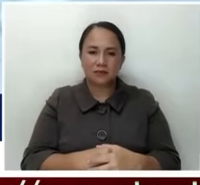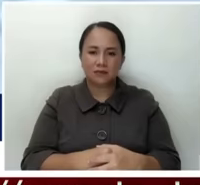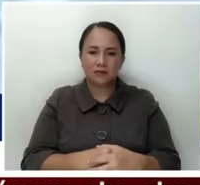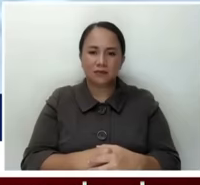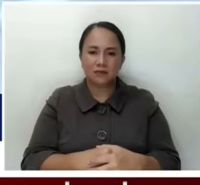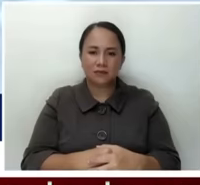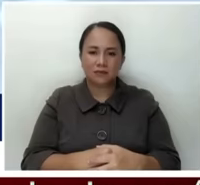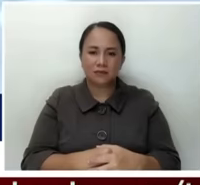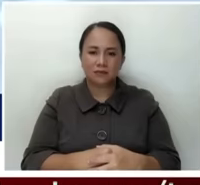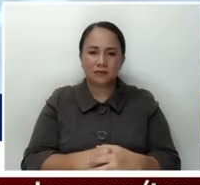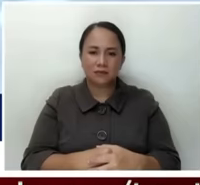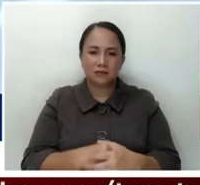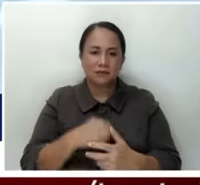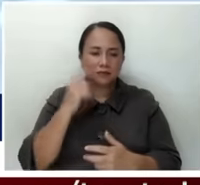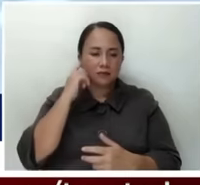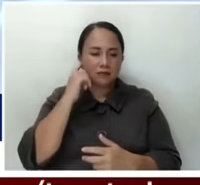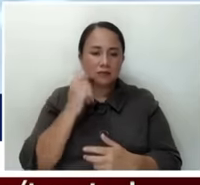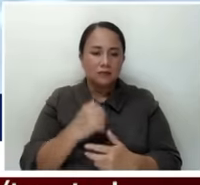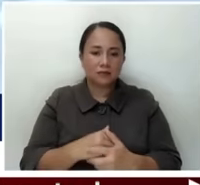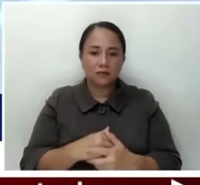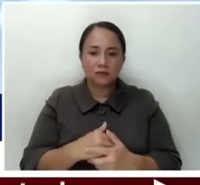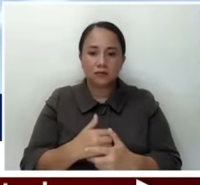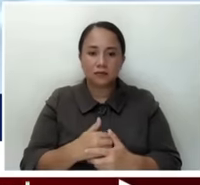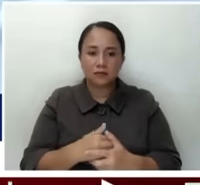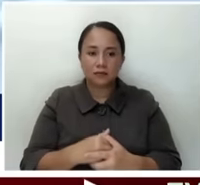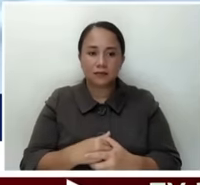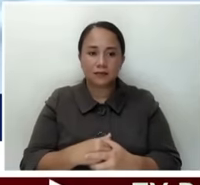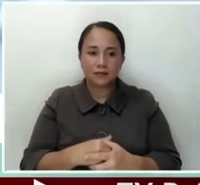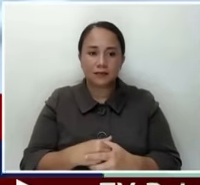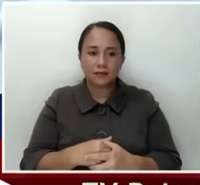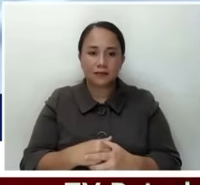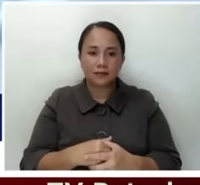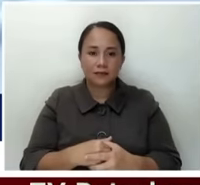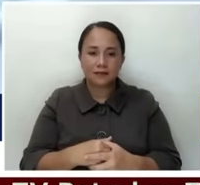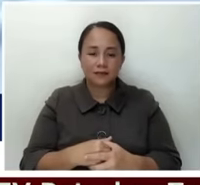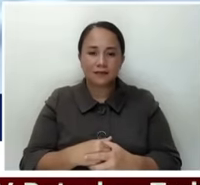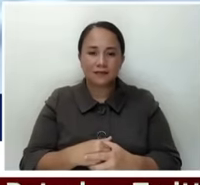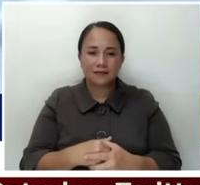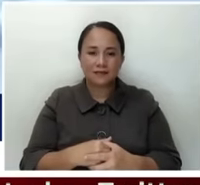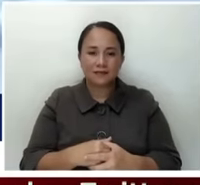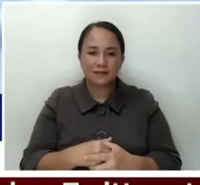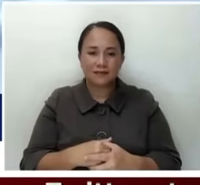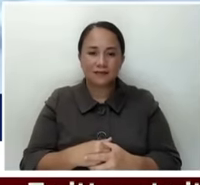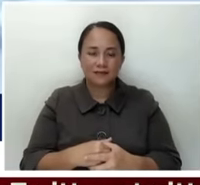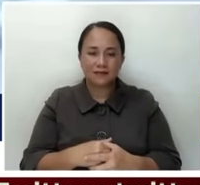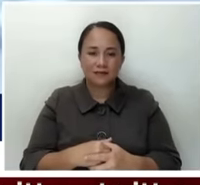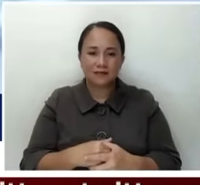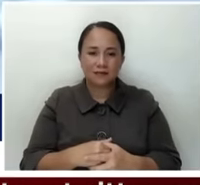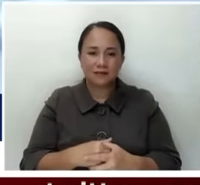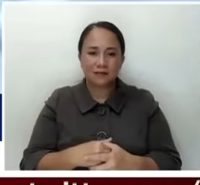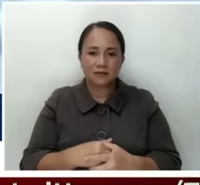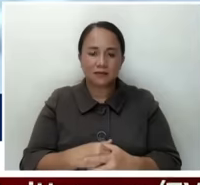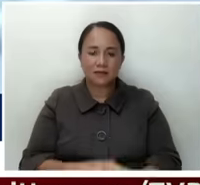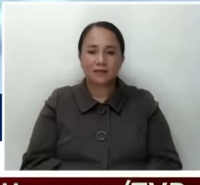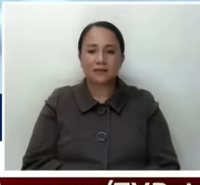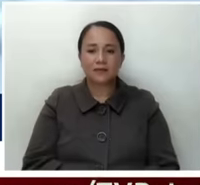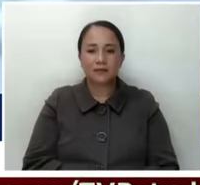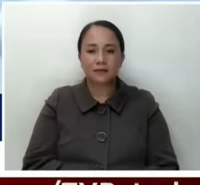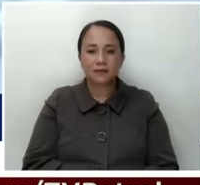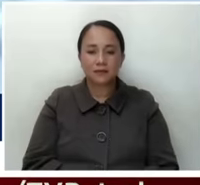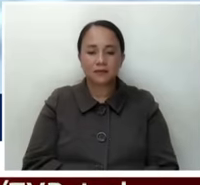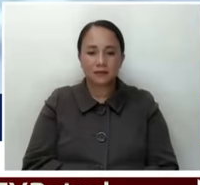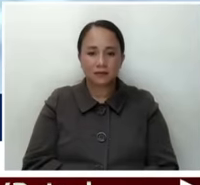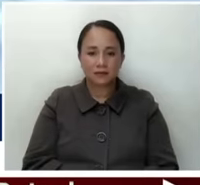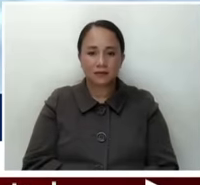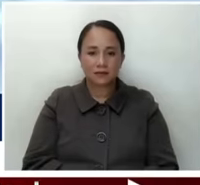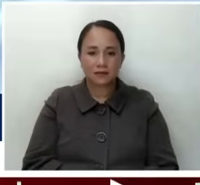Karen, sinigundahan nga ng gobyerno ng Germany ang posisyon ng Pilipinas na dapat lahat ng mga bansa ay sumusunod sa international law. Ito'y sa harap